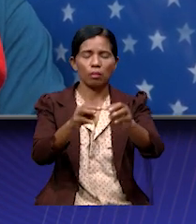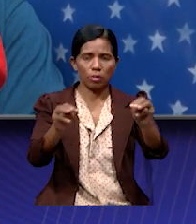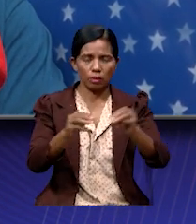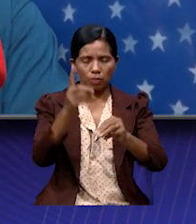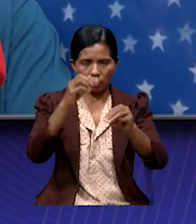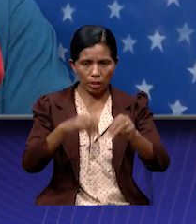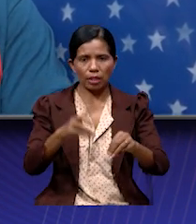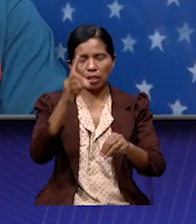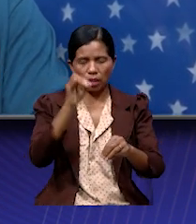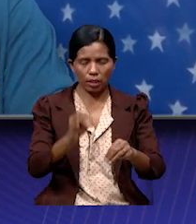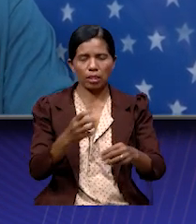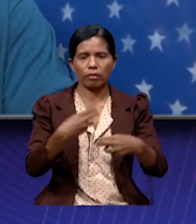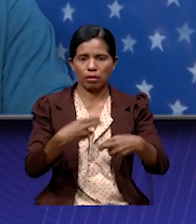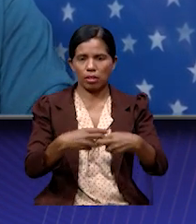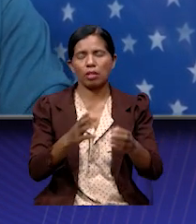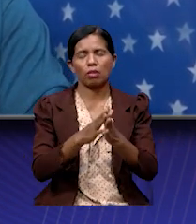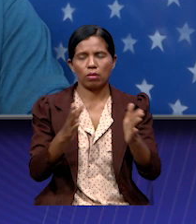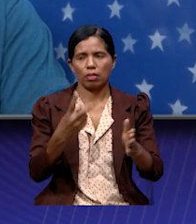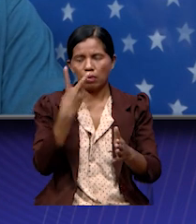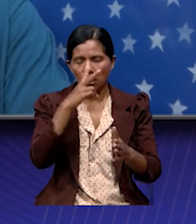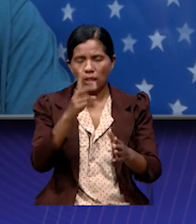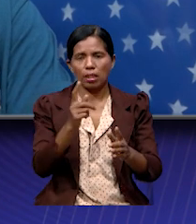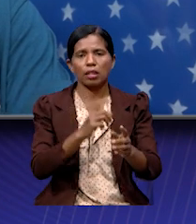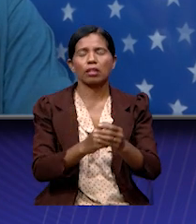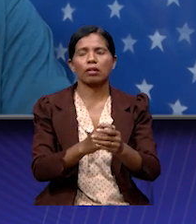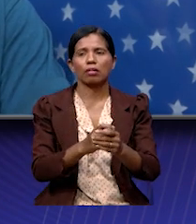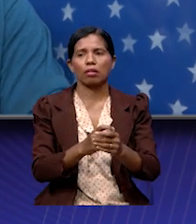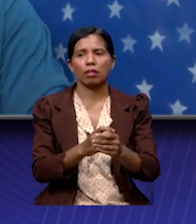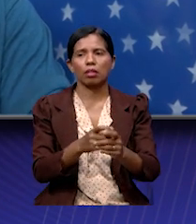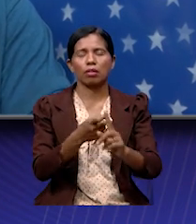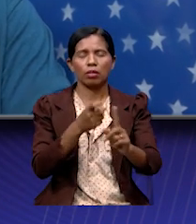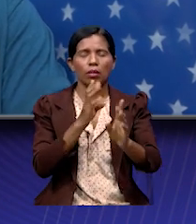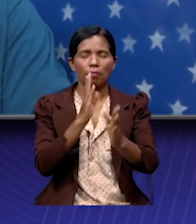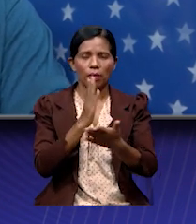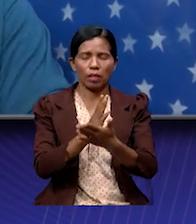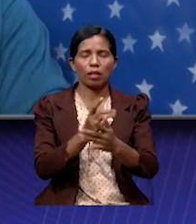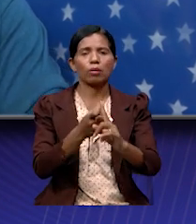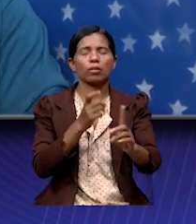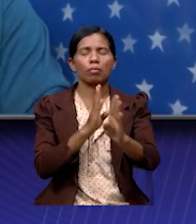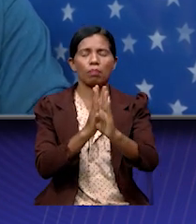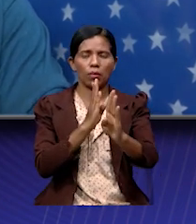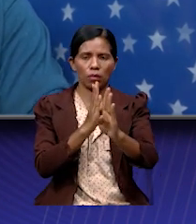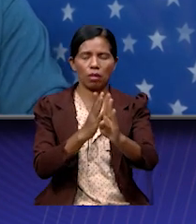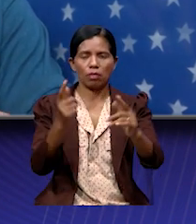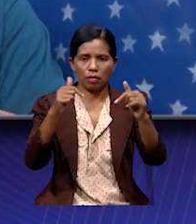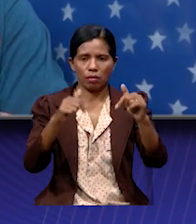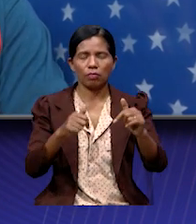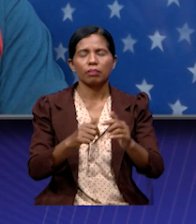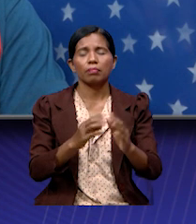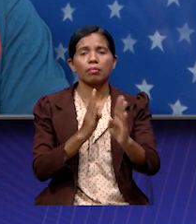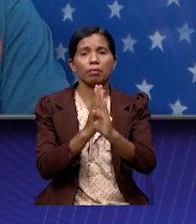tebes hari di tamba agora terminal karta barak parah ne ne la usi boko mai dun be ne toba kalaru kalan